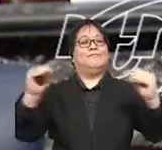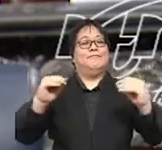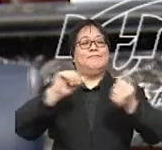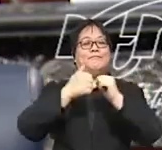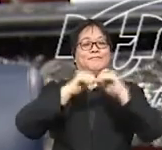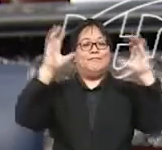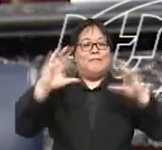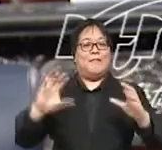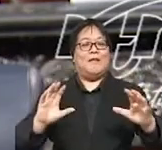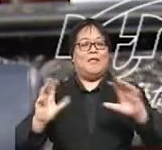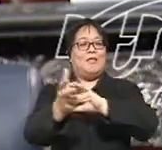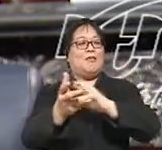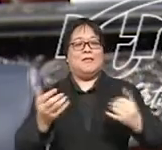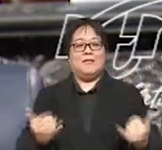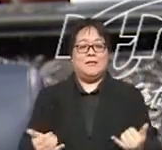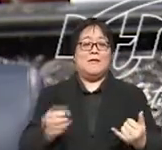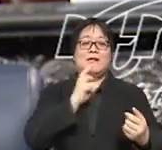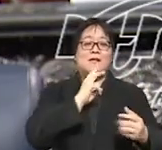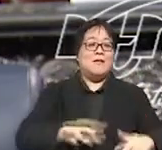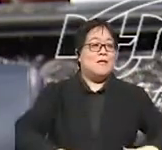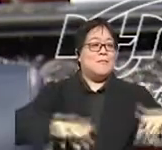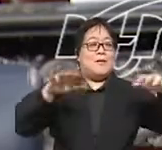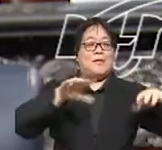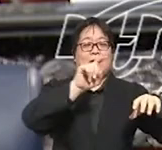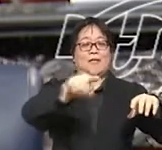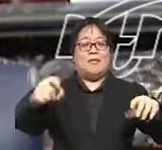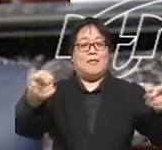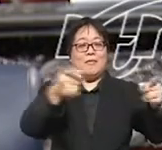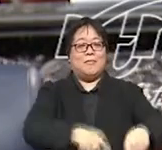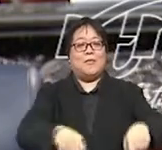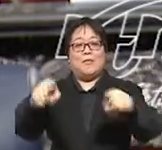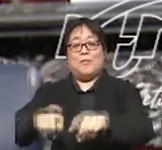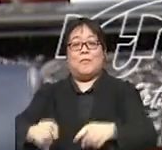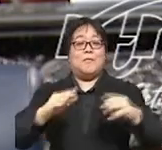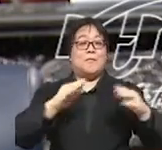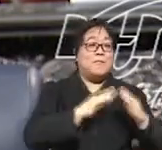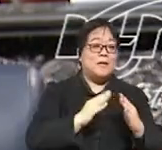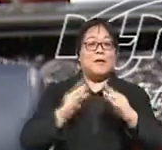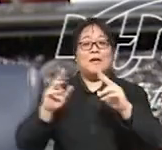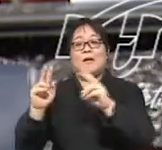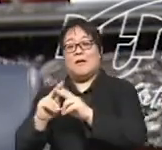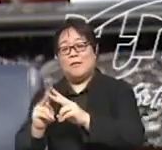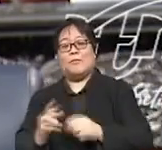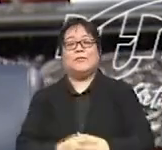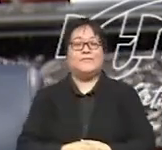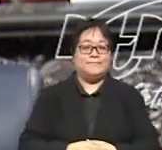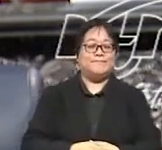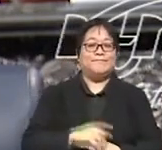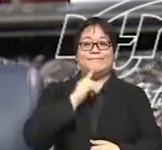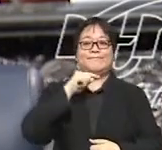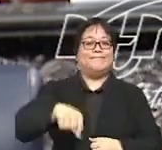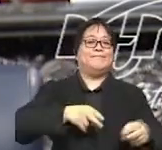iklim yang sekarang ini pun banjir pelaku DKT tempat sama dan di bandara atau Pedih bodoh inilah puzzle yang